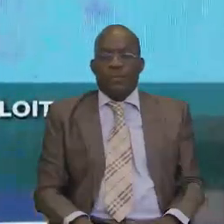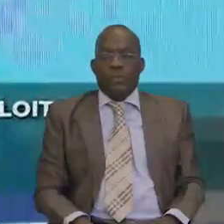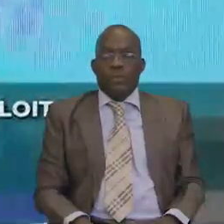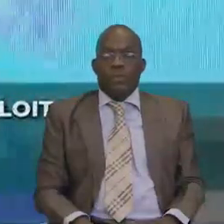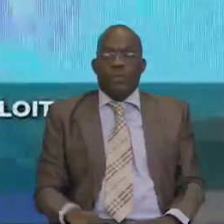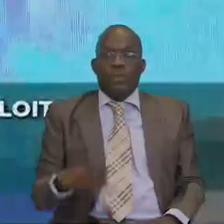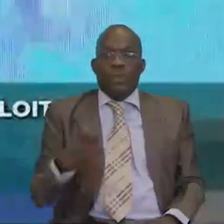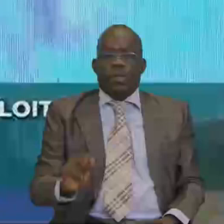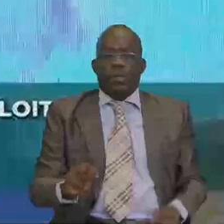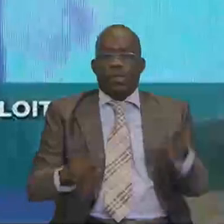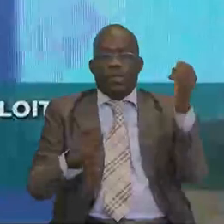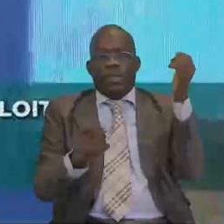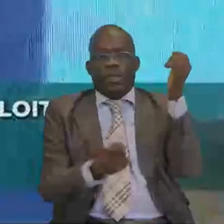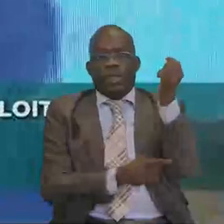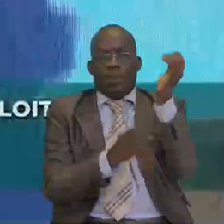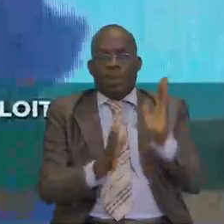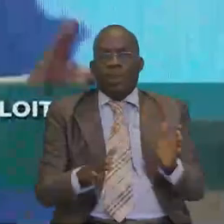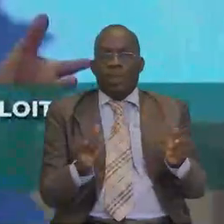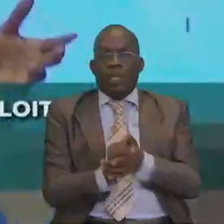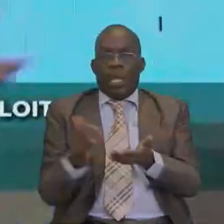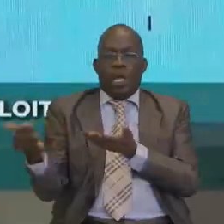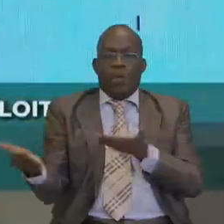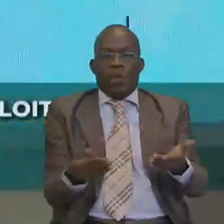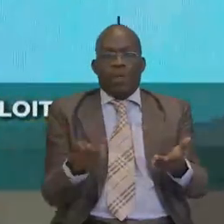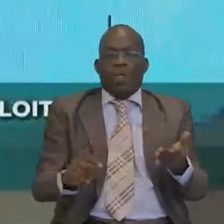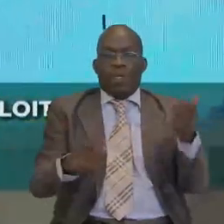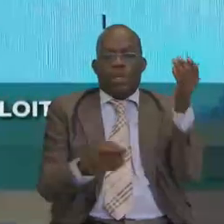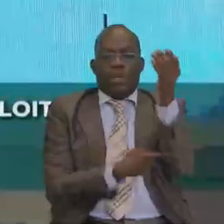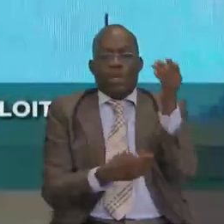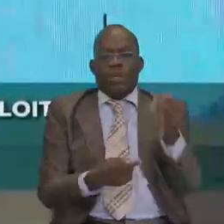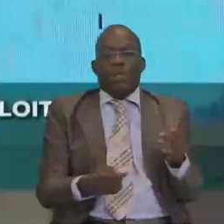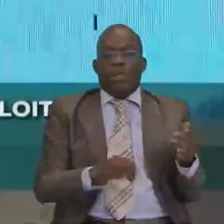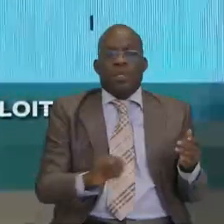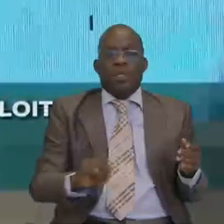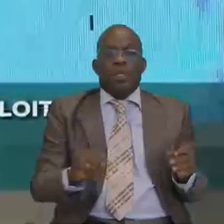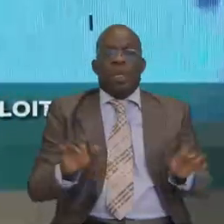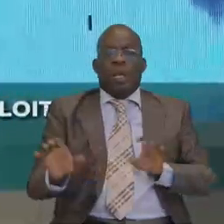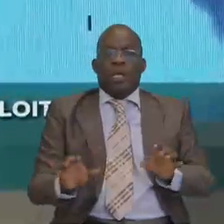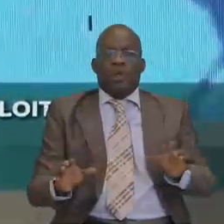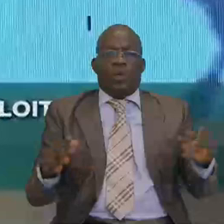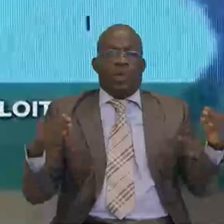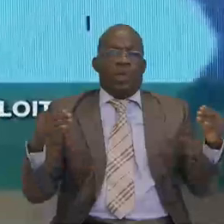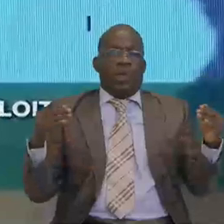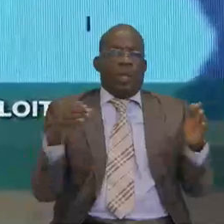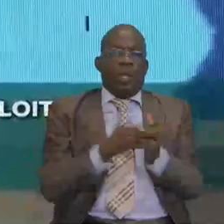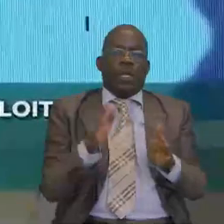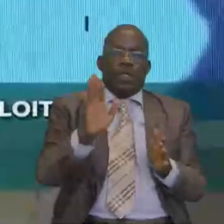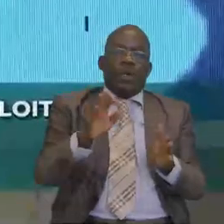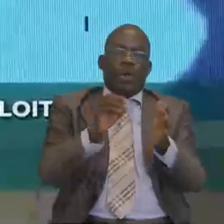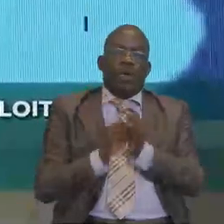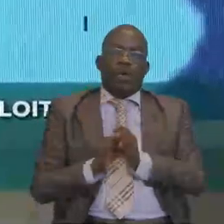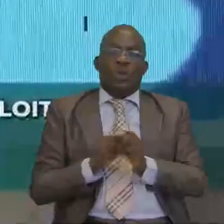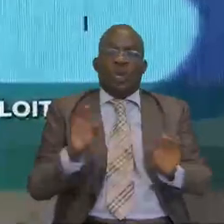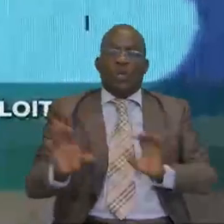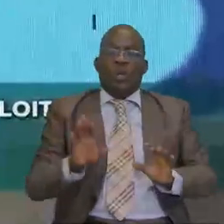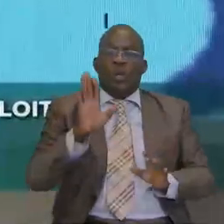Et le tentateur qui amène cette puissance, cette action de tentation, affronte ton